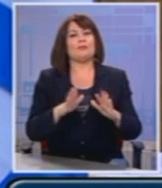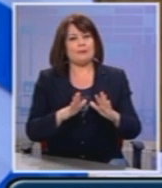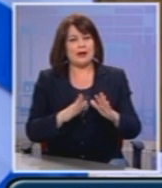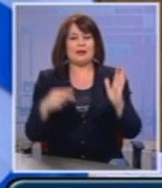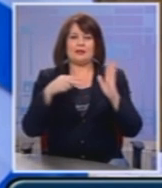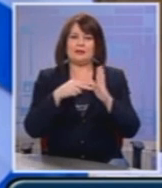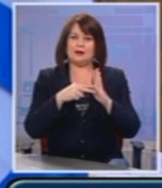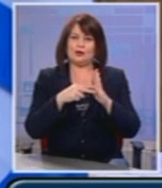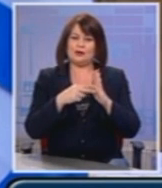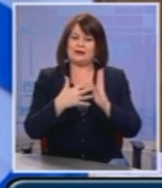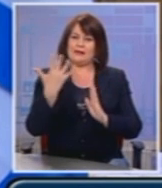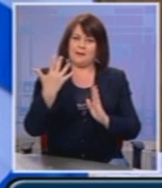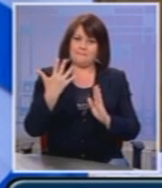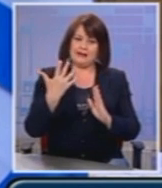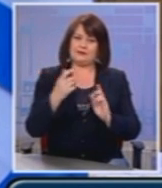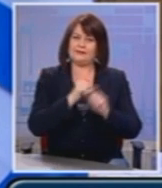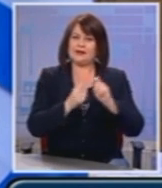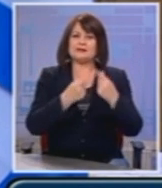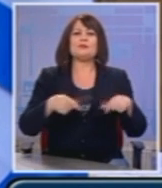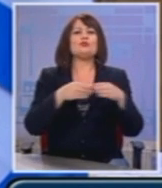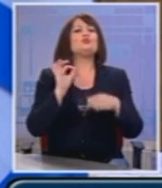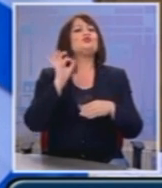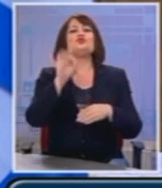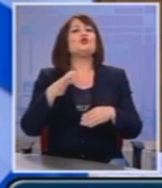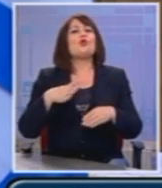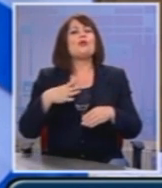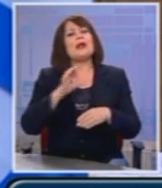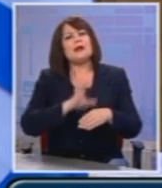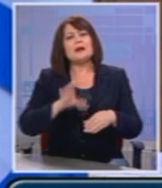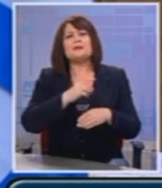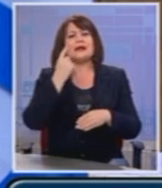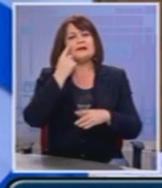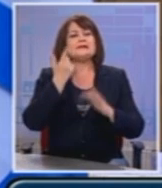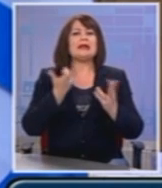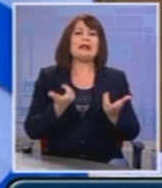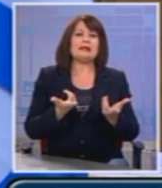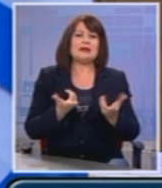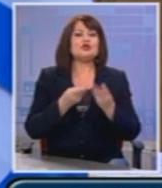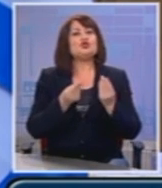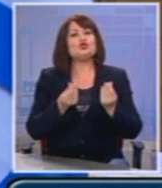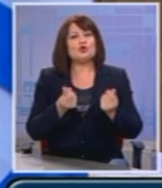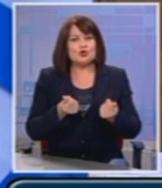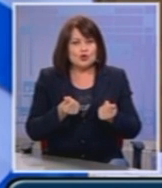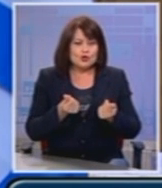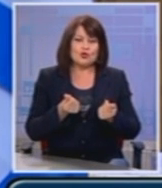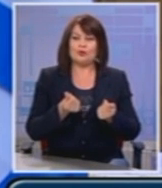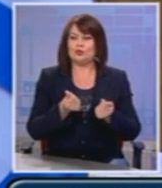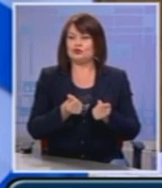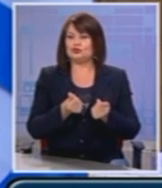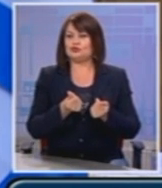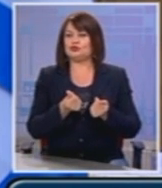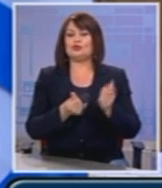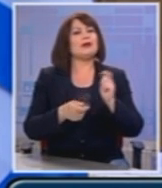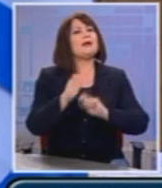του 2015 με σκοπό να διερευνήσει τον τρόπο με τον οποίο